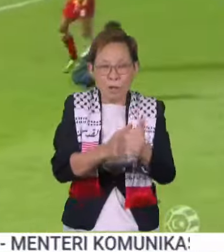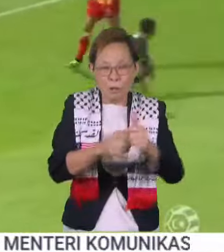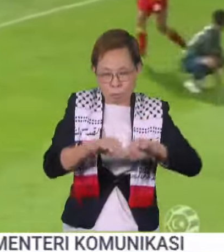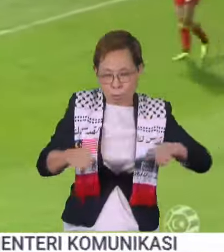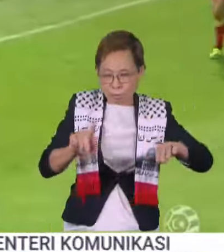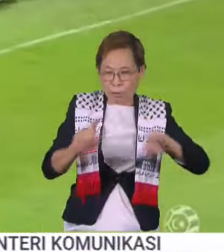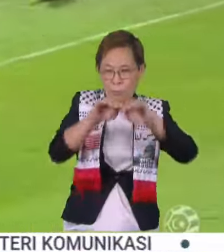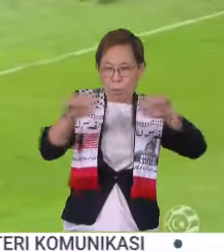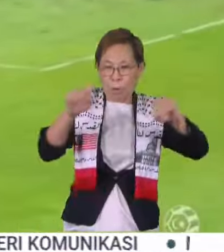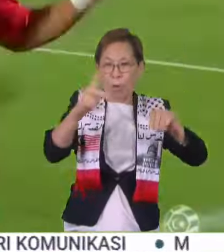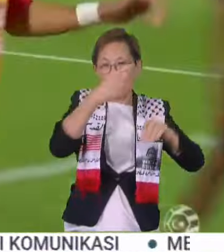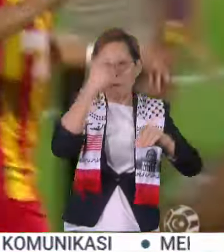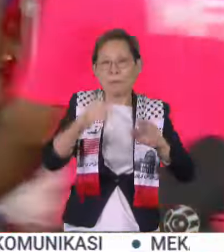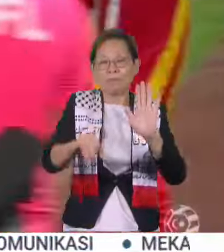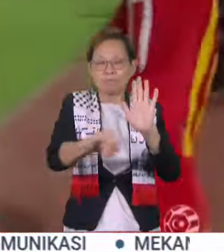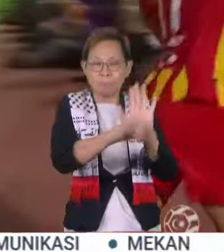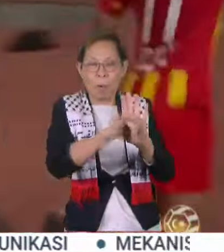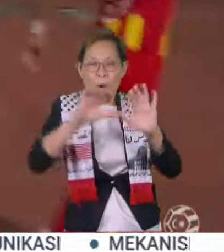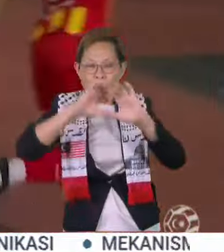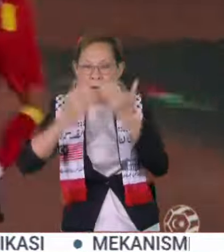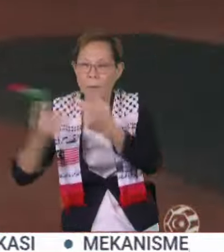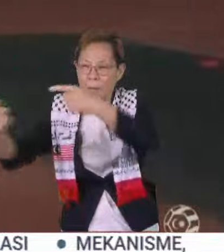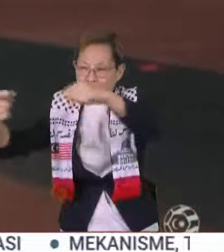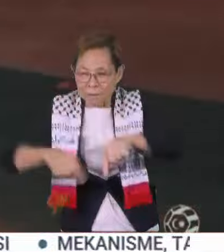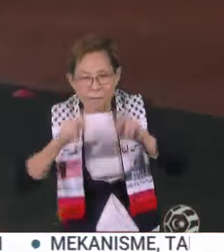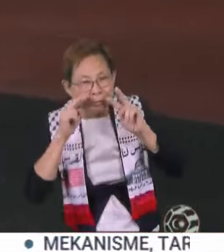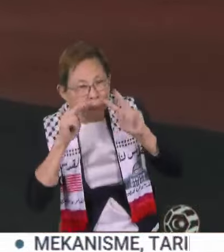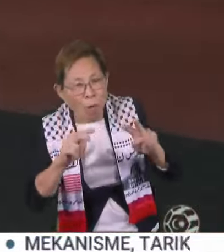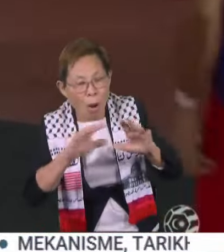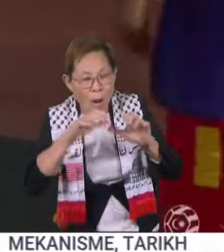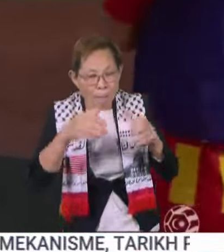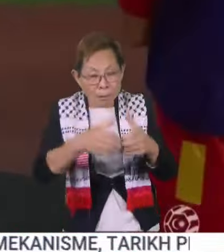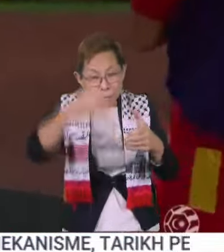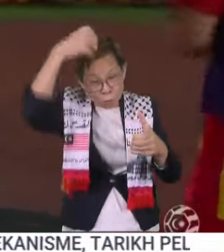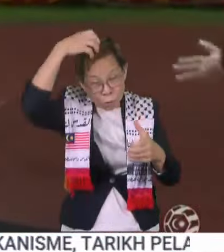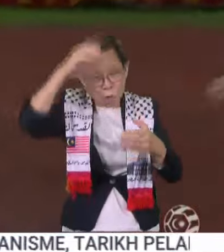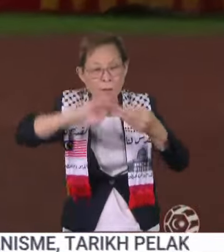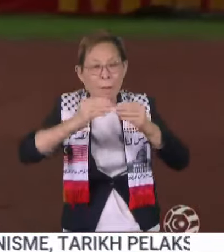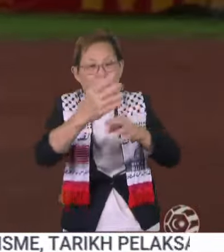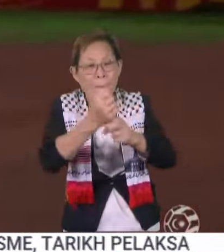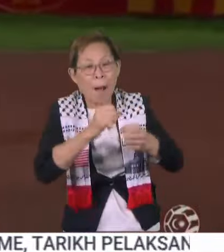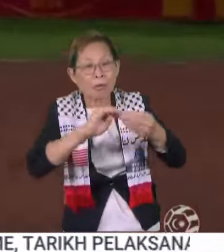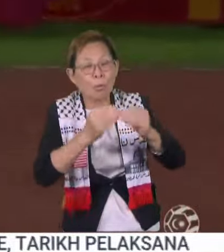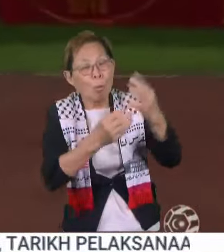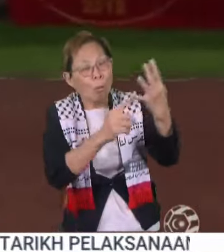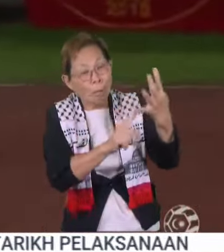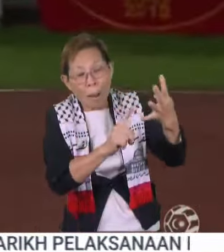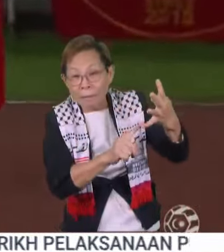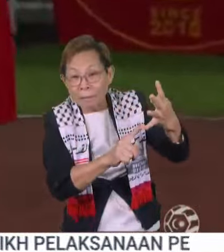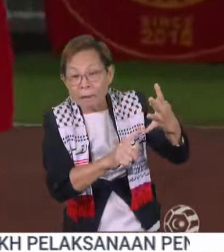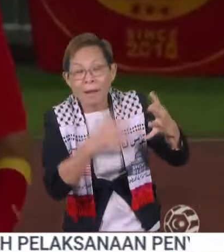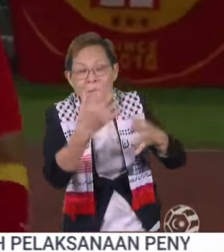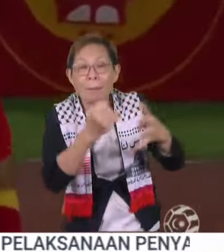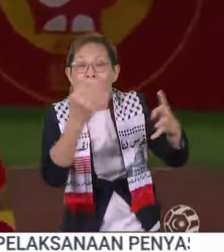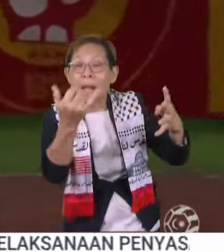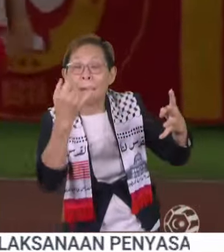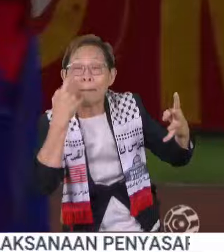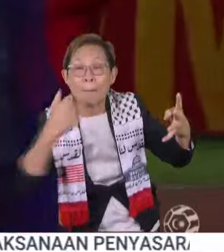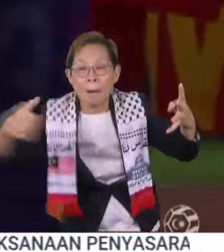selain berdasarkan reputasi klub yang datang bertandang. Pasukan itu kini berada di tangga keempat Liga selepas memungut 6 mata termasuk